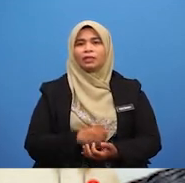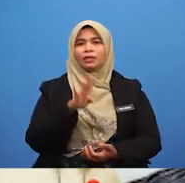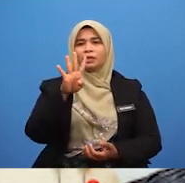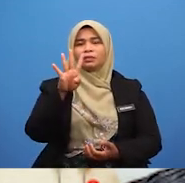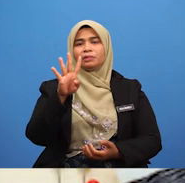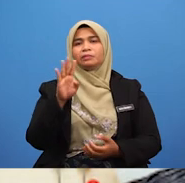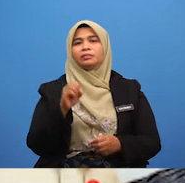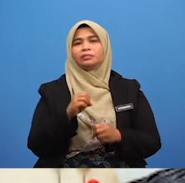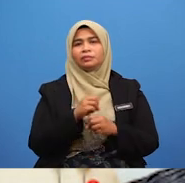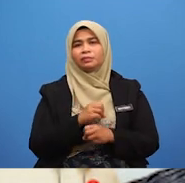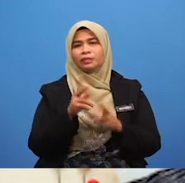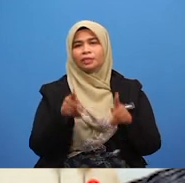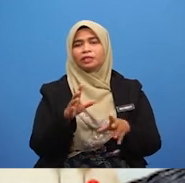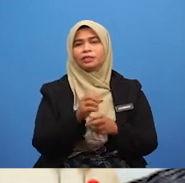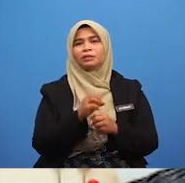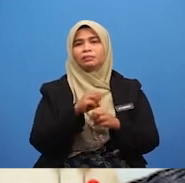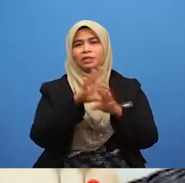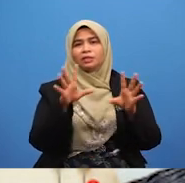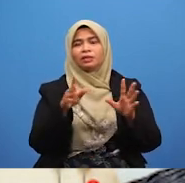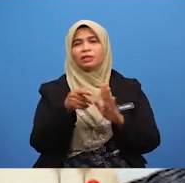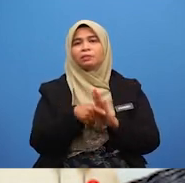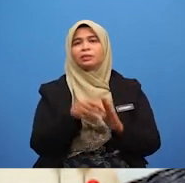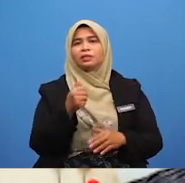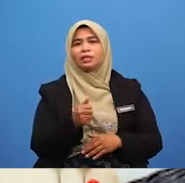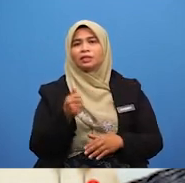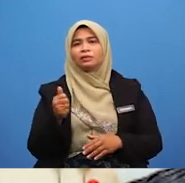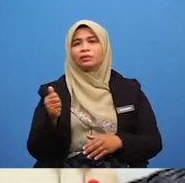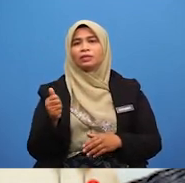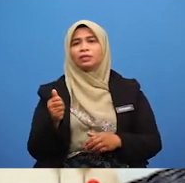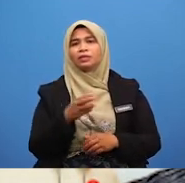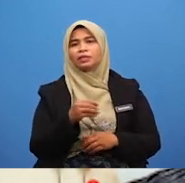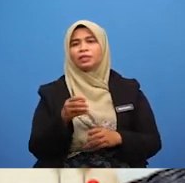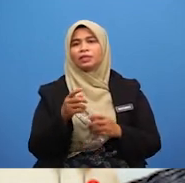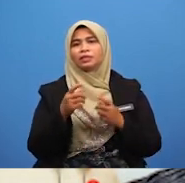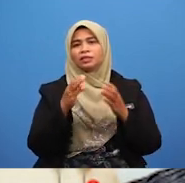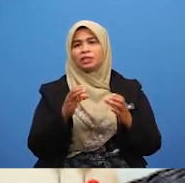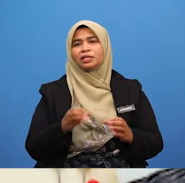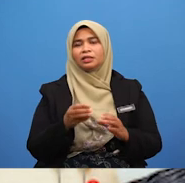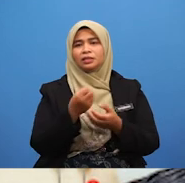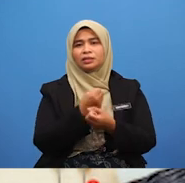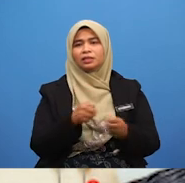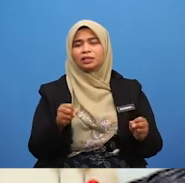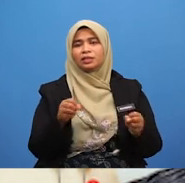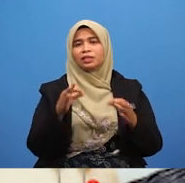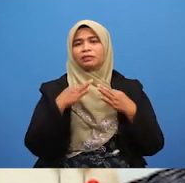Yang keempat adalah pelajar dapat menyatakan peraturan dan teknik penyediaan fabrik.